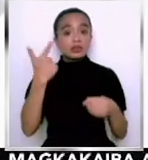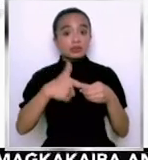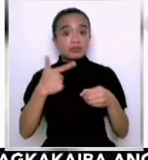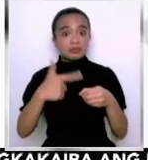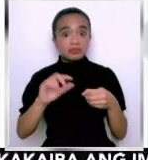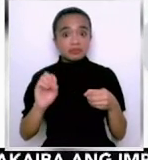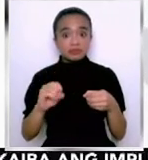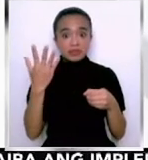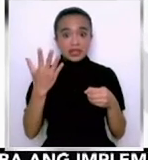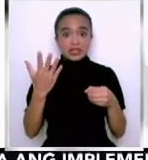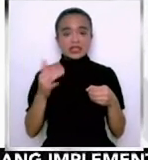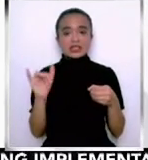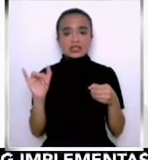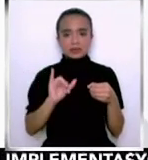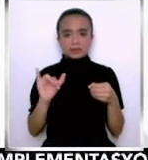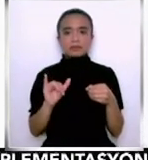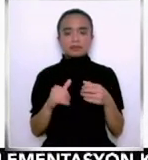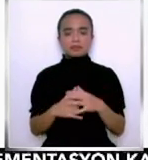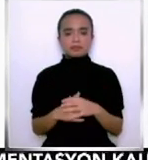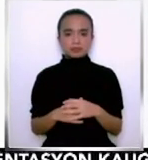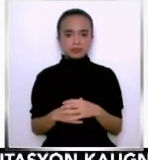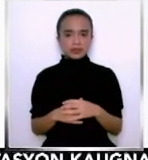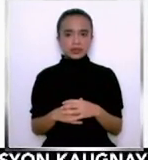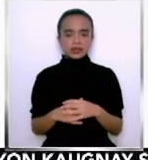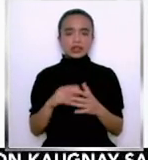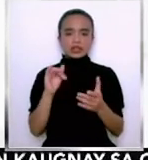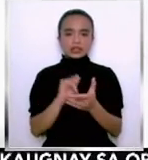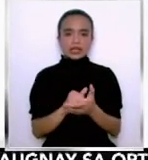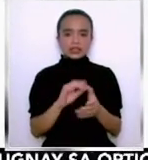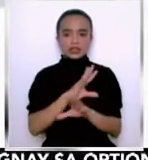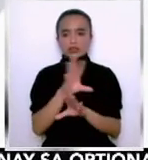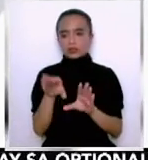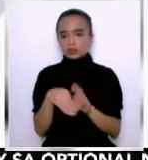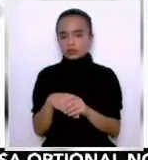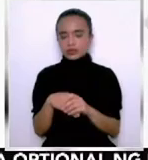definitely ng operational overhead doon sa ating mga